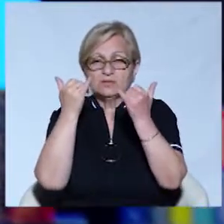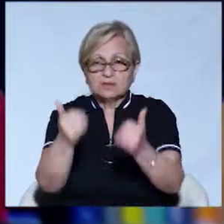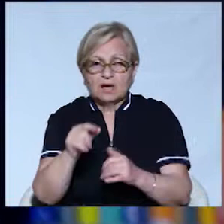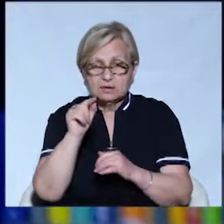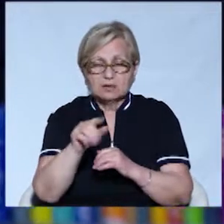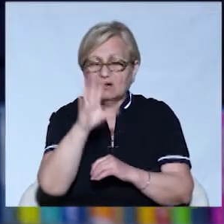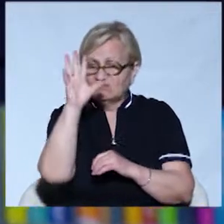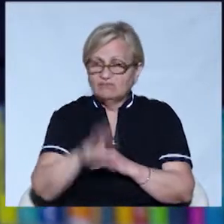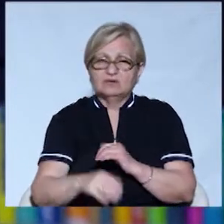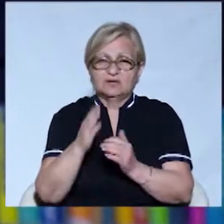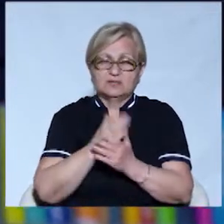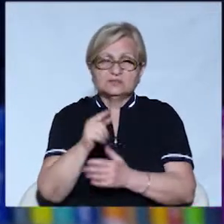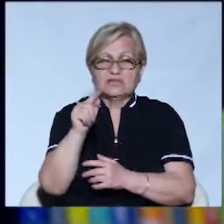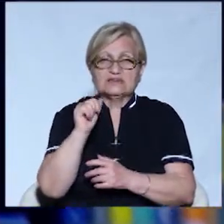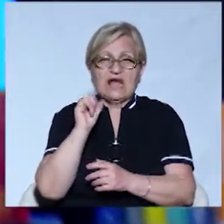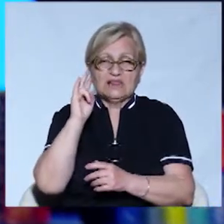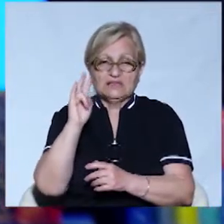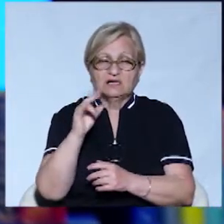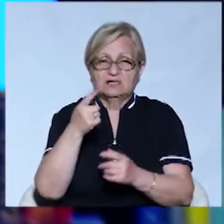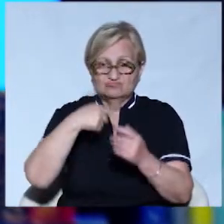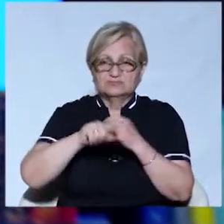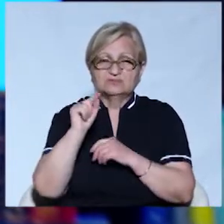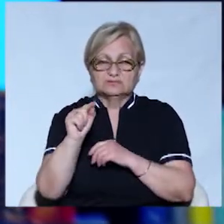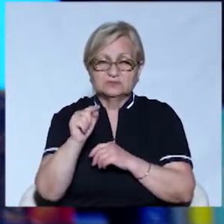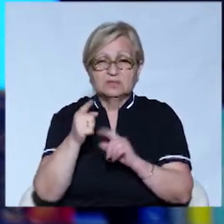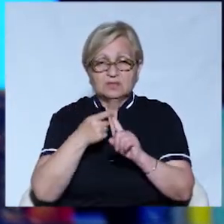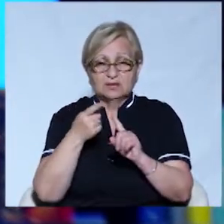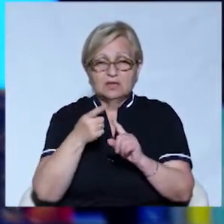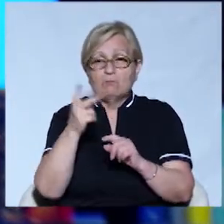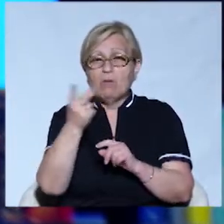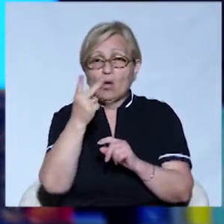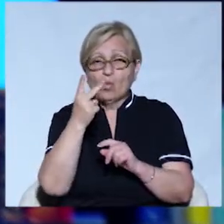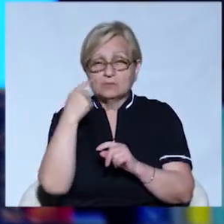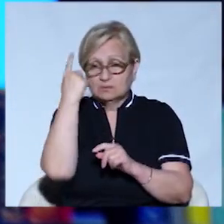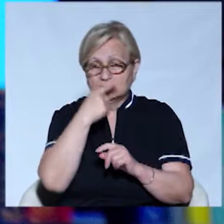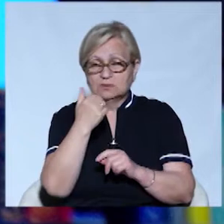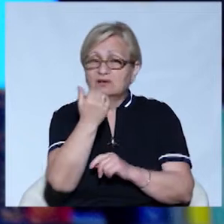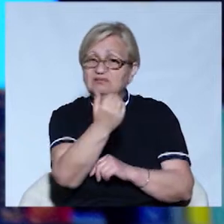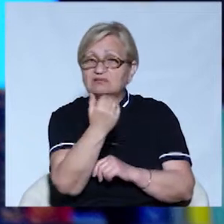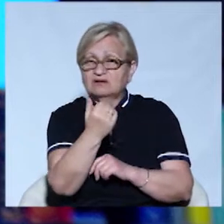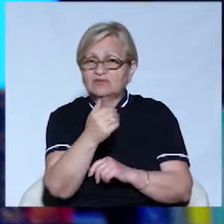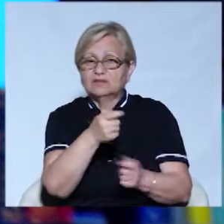იქნება თანი. ასევე მეორე პირშიც. თქვენ მიუტანეთ,